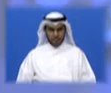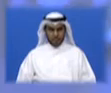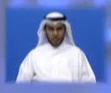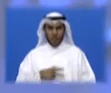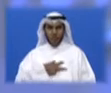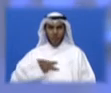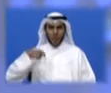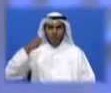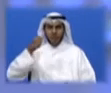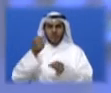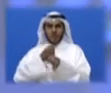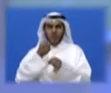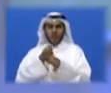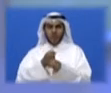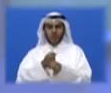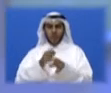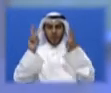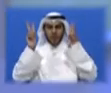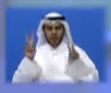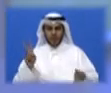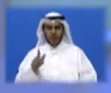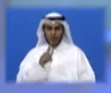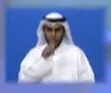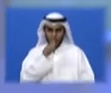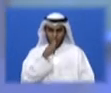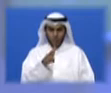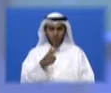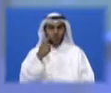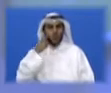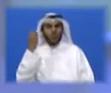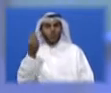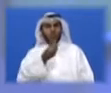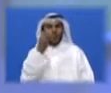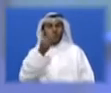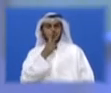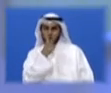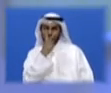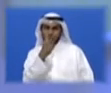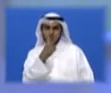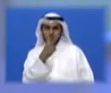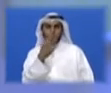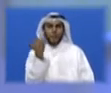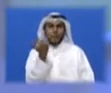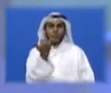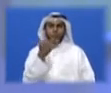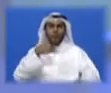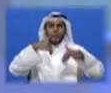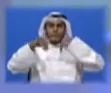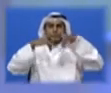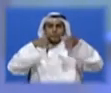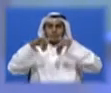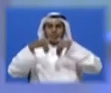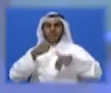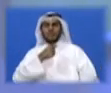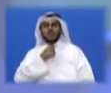قام وزير الأشغال العامة ووزير الكهرباء والماء عبد العزيز الإبراهيم بجولة تفقدية لمشروعي تطوير طريق جمال عبد الناصر وطريق